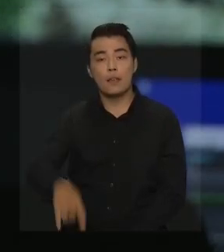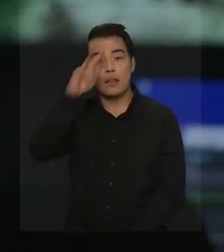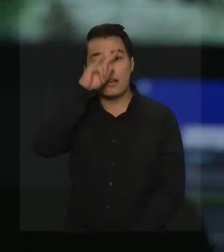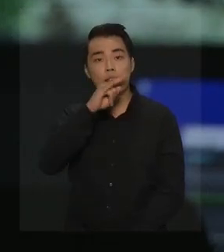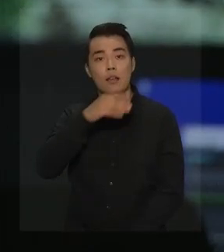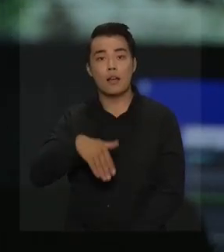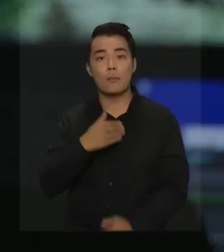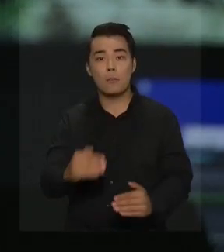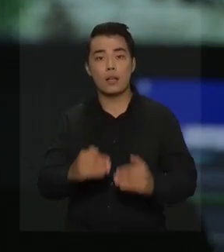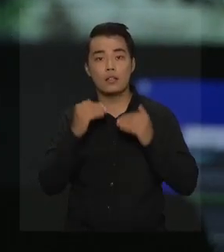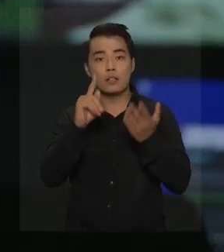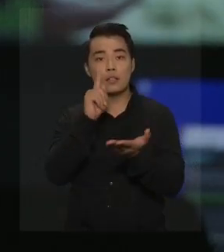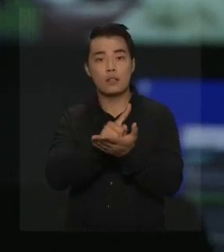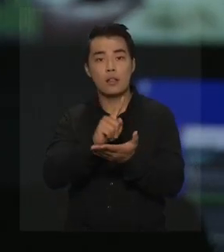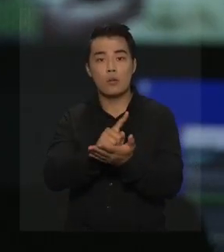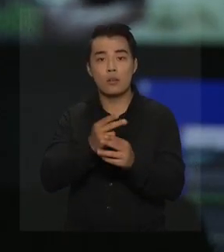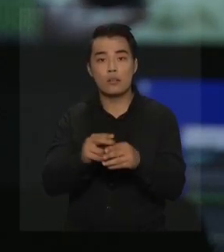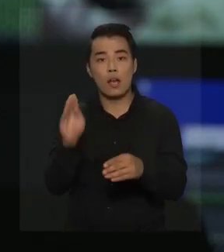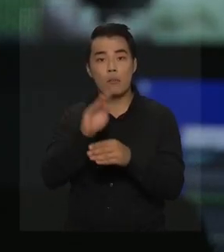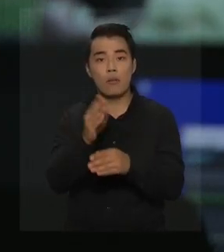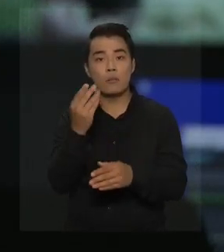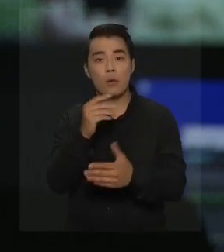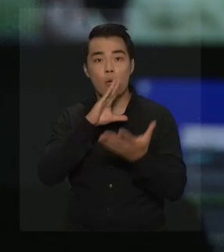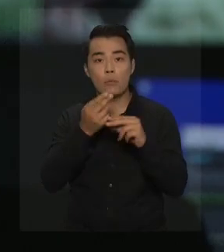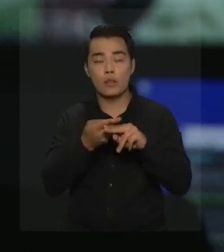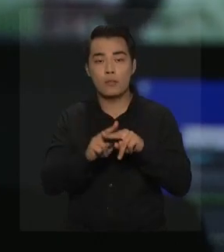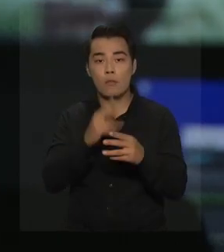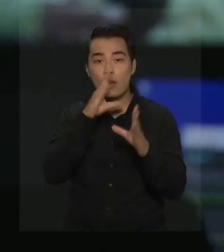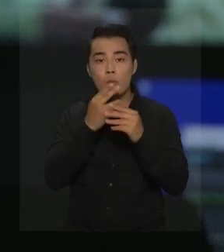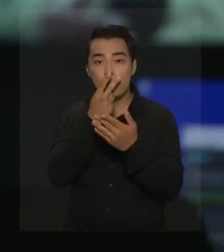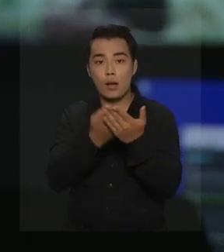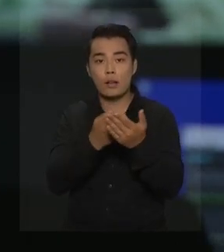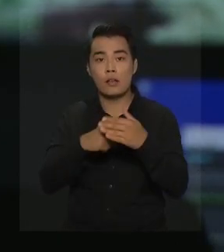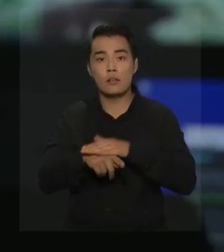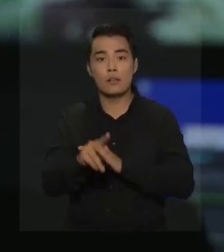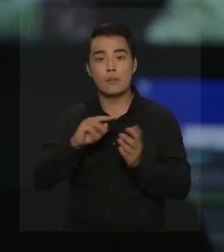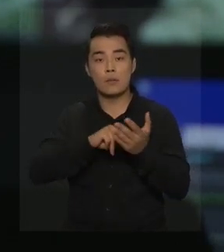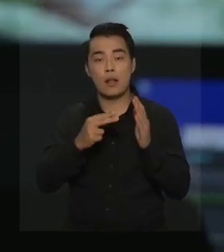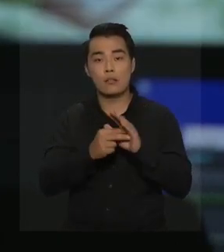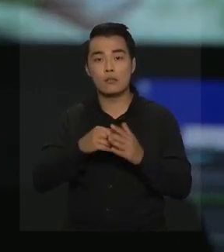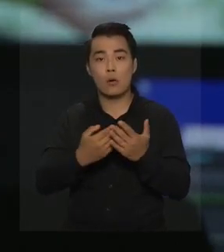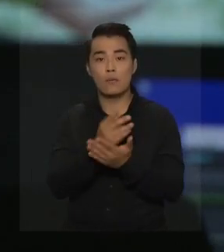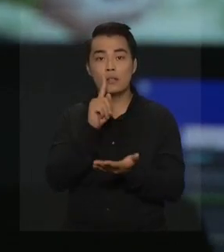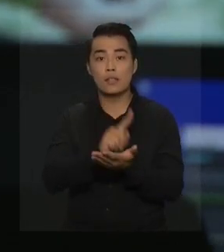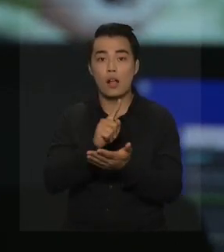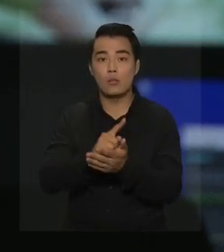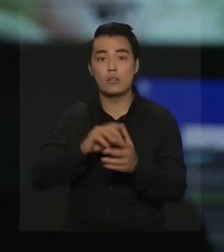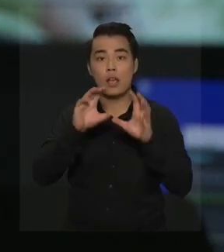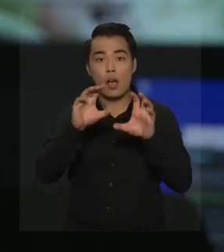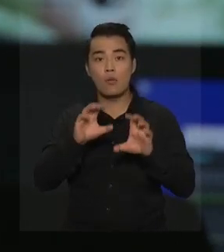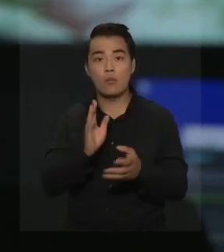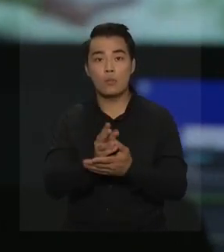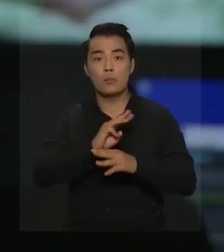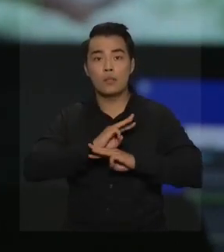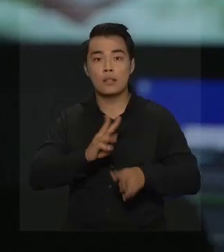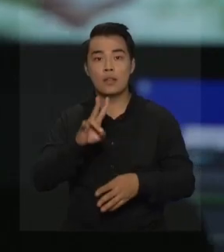Казахстане хотят поднять налог на добавленную стоимость. Такой инициативой в рамках разработки нового налогового кодекса выступает